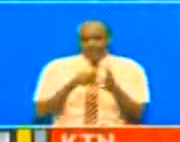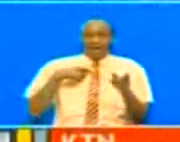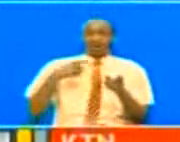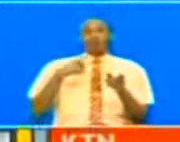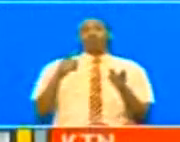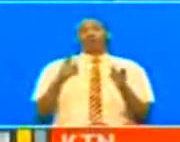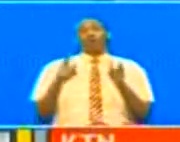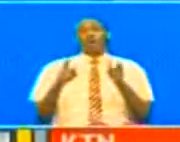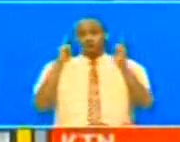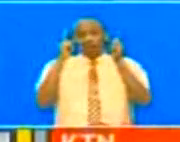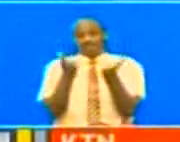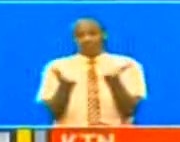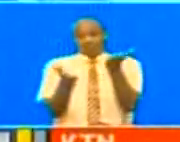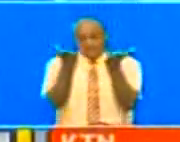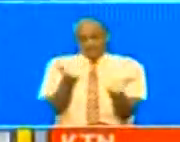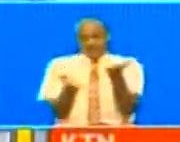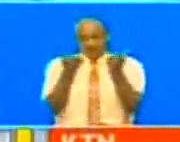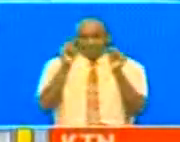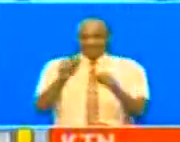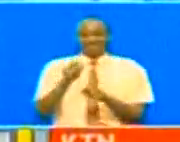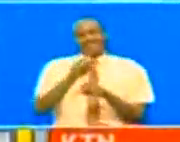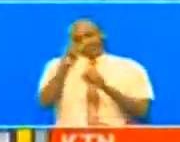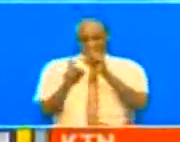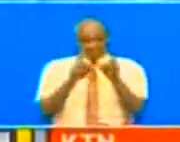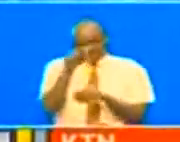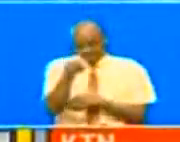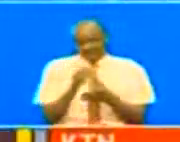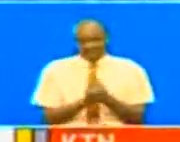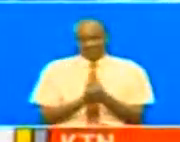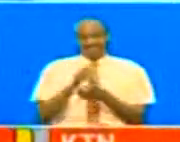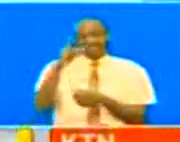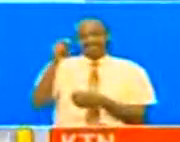magari miongoni mwa mengine yatachunguzwa? John Juma, KTN, Mombasa.